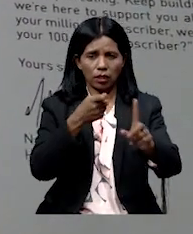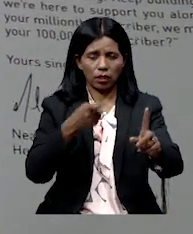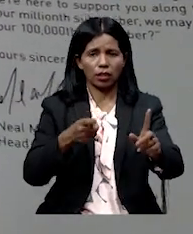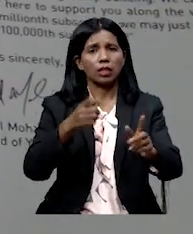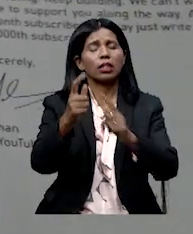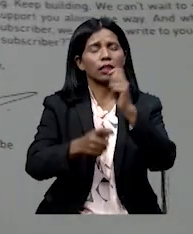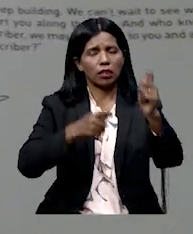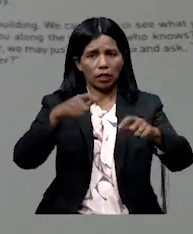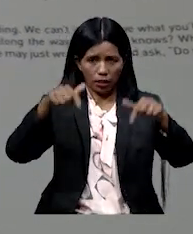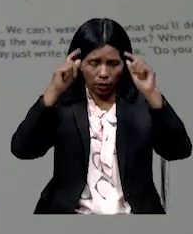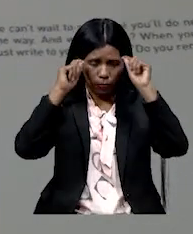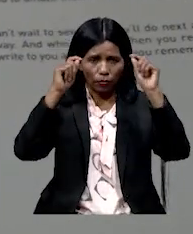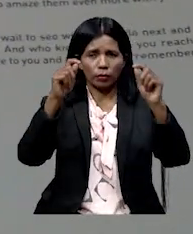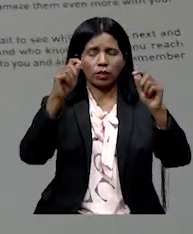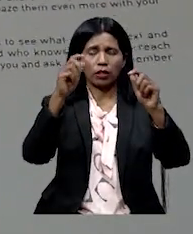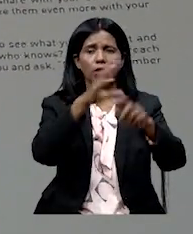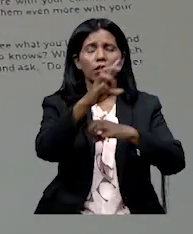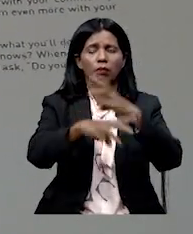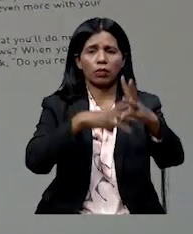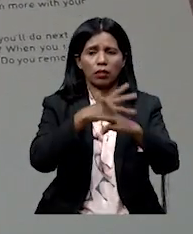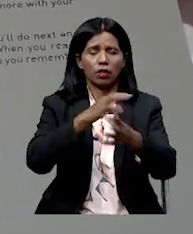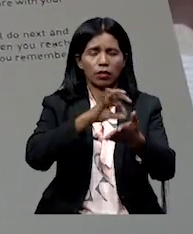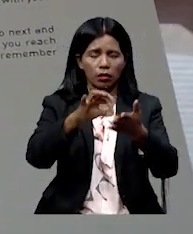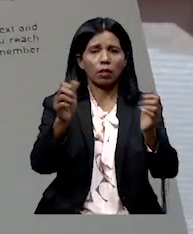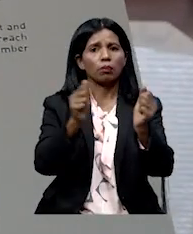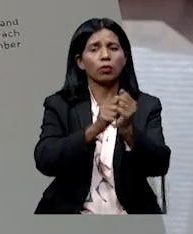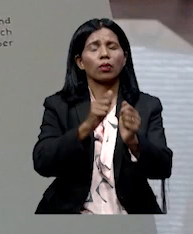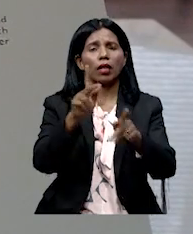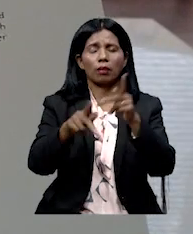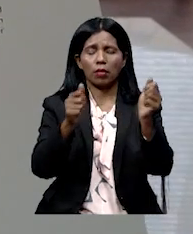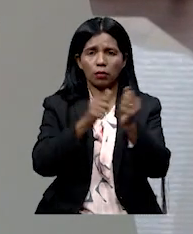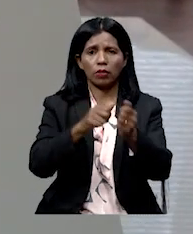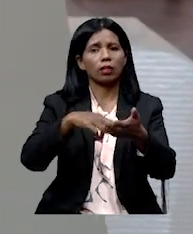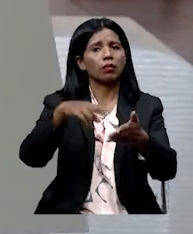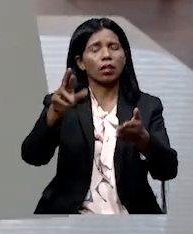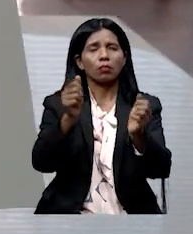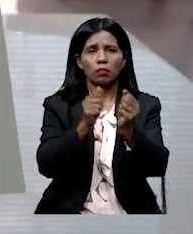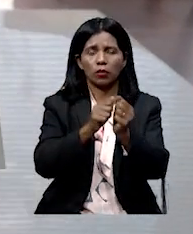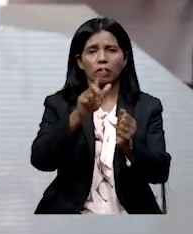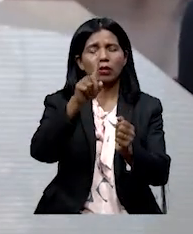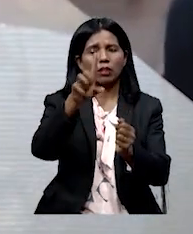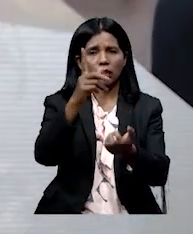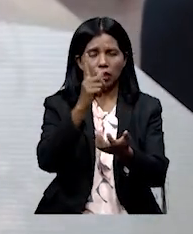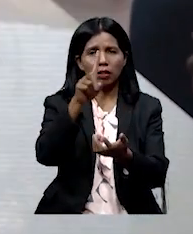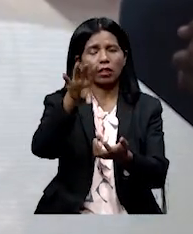Jimin TV bele atinji ona asinante hamutu krihun atu sida. Jimin TV atau Obrigado ba asinante sira nebe